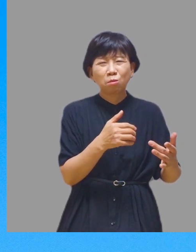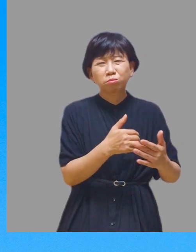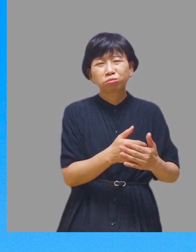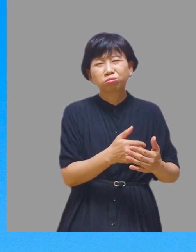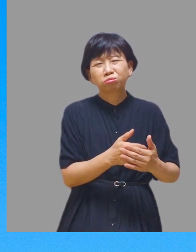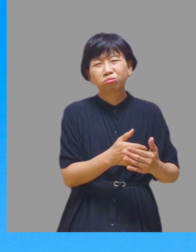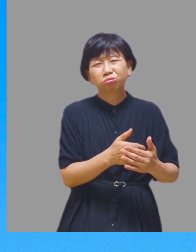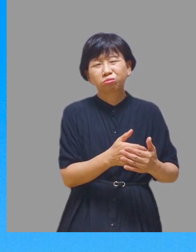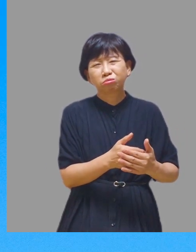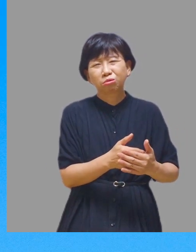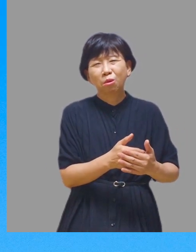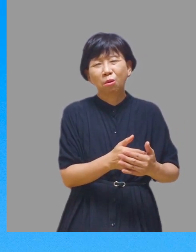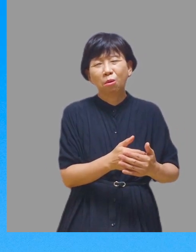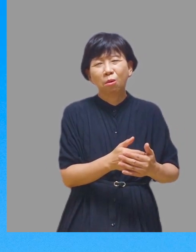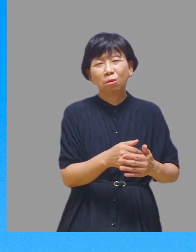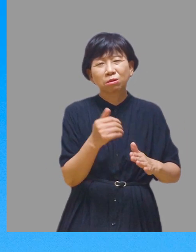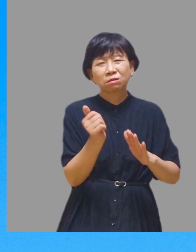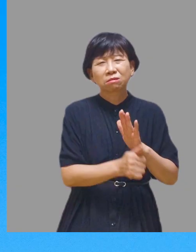감각이 없거든요.